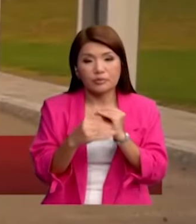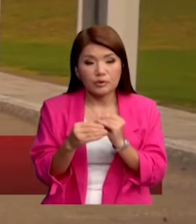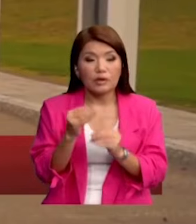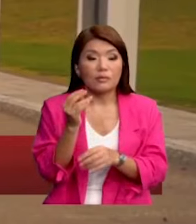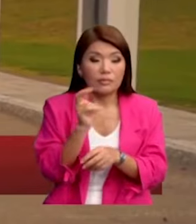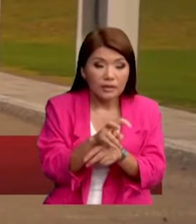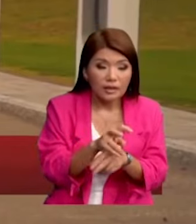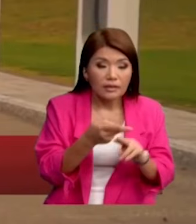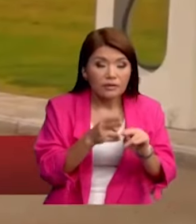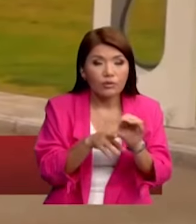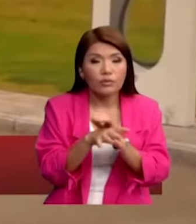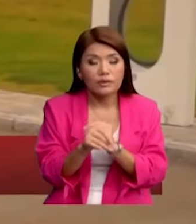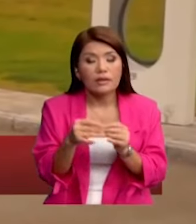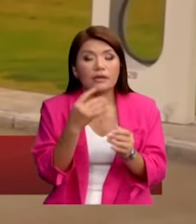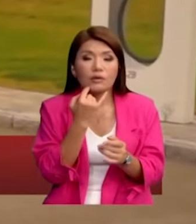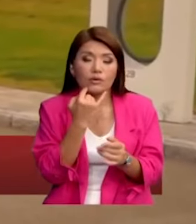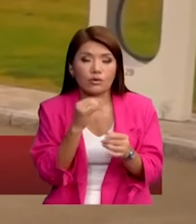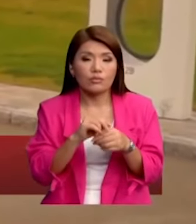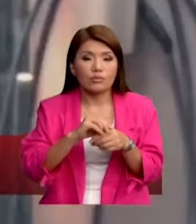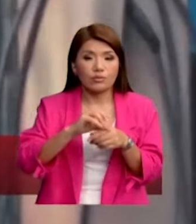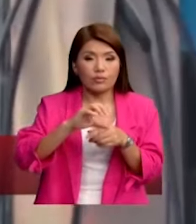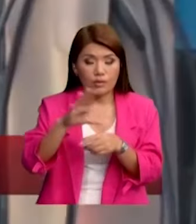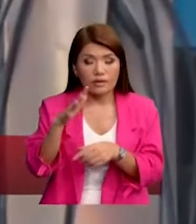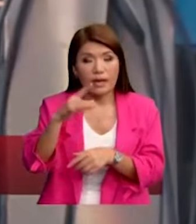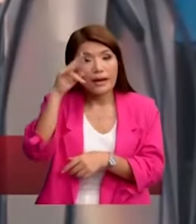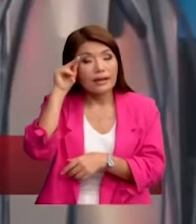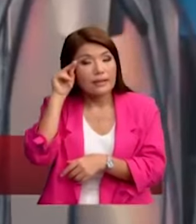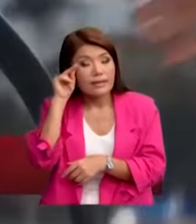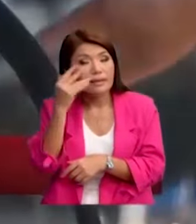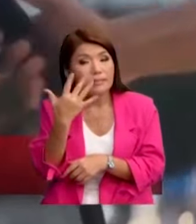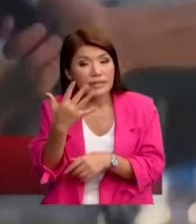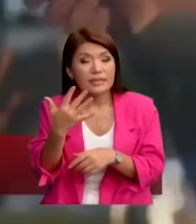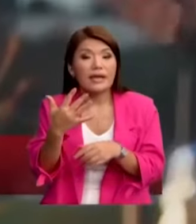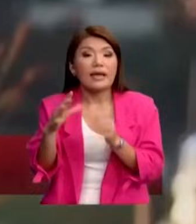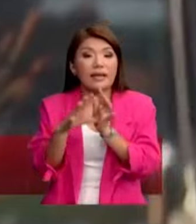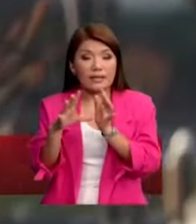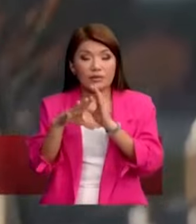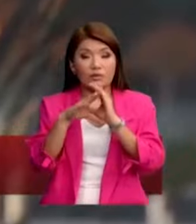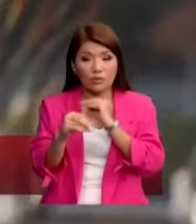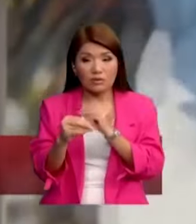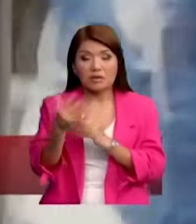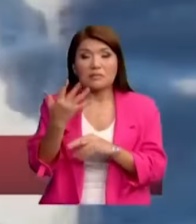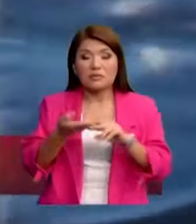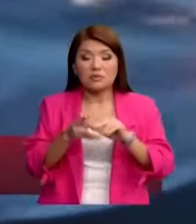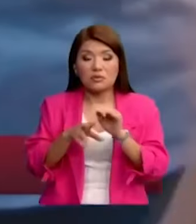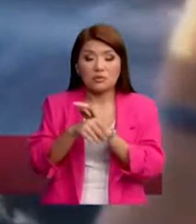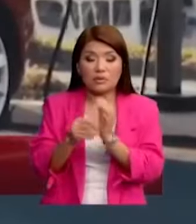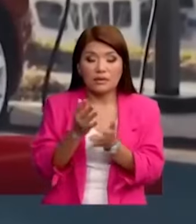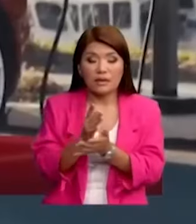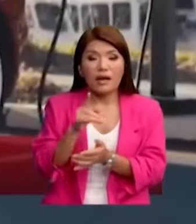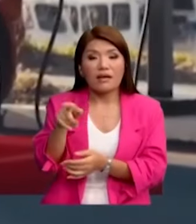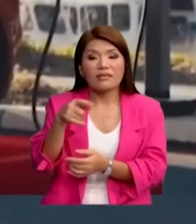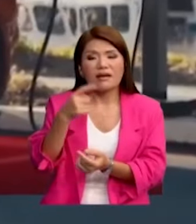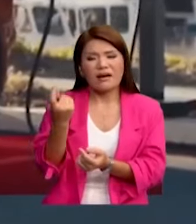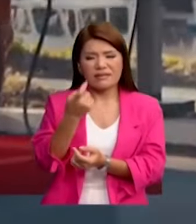елдермен салыстырғанда бұл тым төмен көрсеткіш. Мәселен, Қытайда 5 электрокөлікке бір станция жұмыс істейді. Қуаттау станциясының өкілі әзірге мұндай